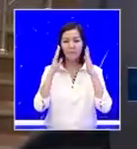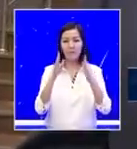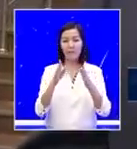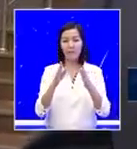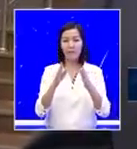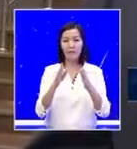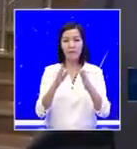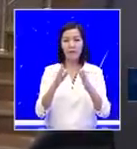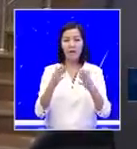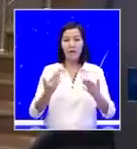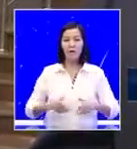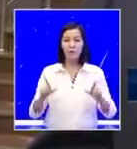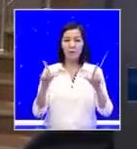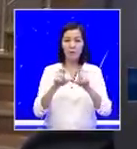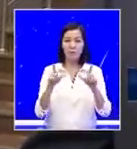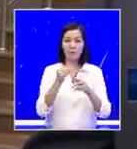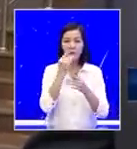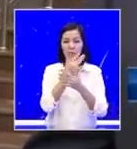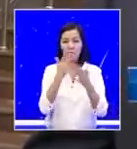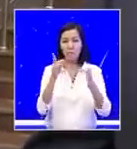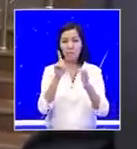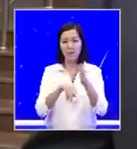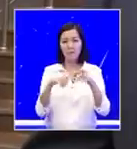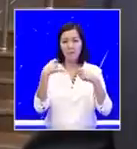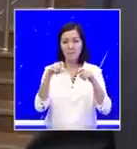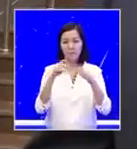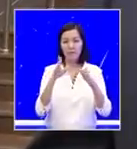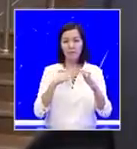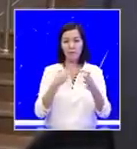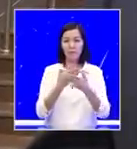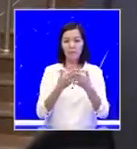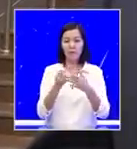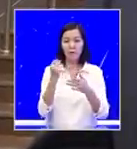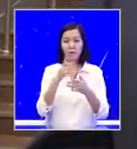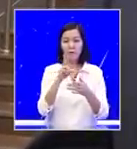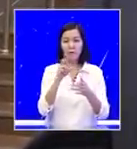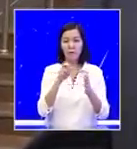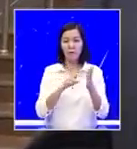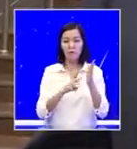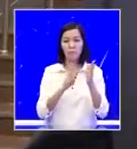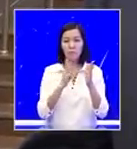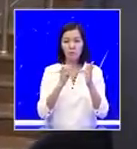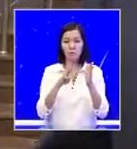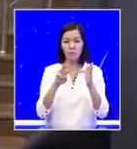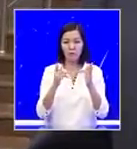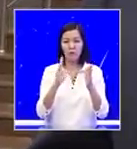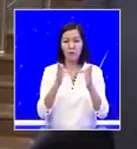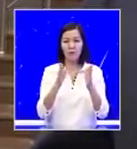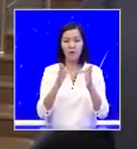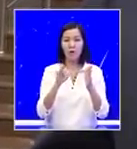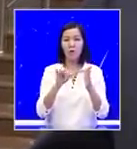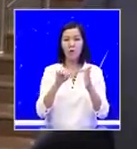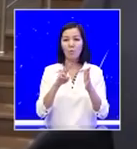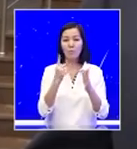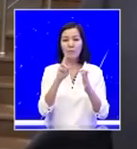Сәйкесінше, әлеуметтік дүкендерде азық-түлік арзан бағамен сатылатын болады. Айталық жұмыртқа 270-300 теңгеден аспайды. Оның